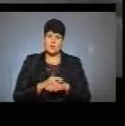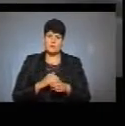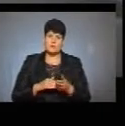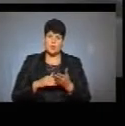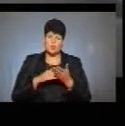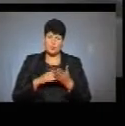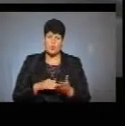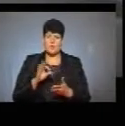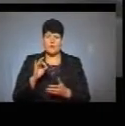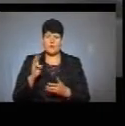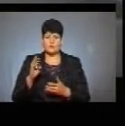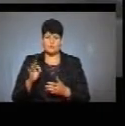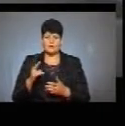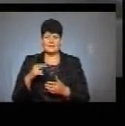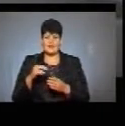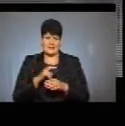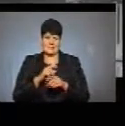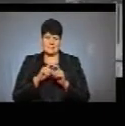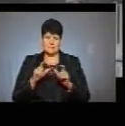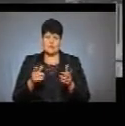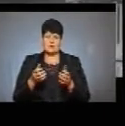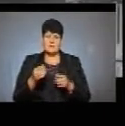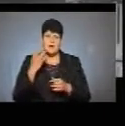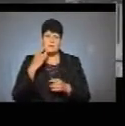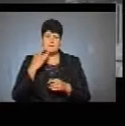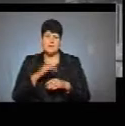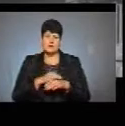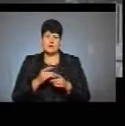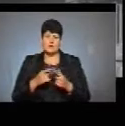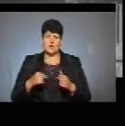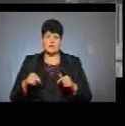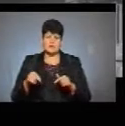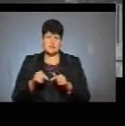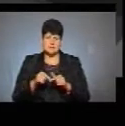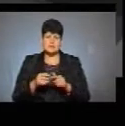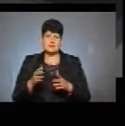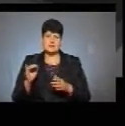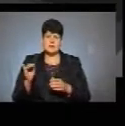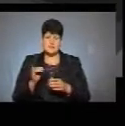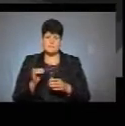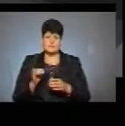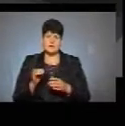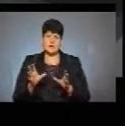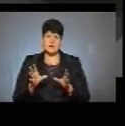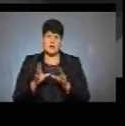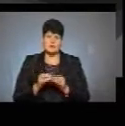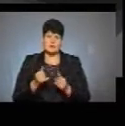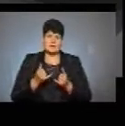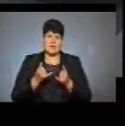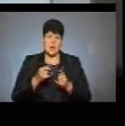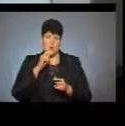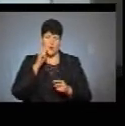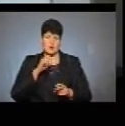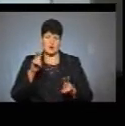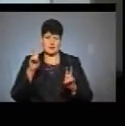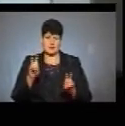допомоги онкодиспансер отримав від американських благодійних організацій «Радіологи без кордонів» та «Разом для України».